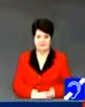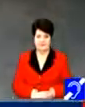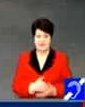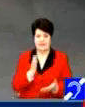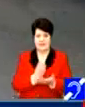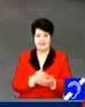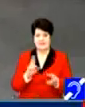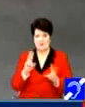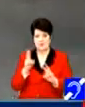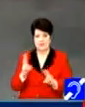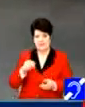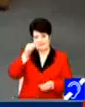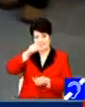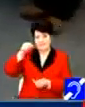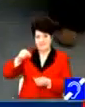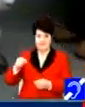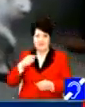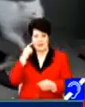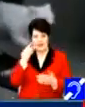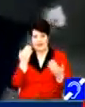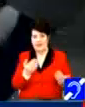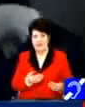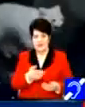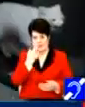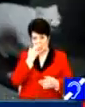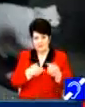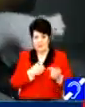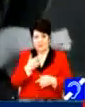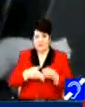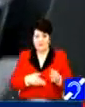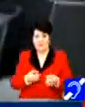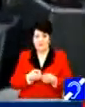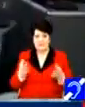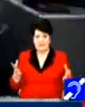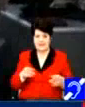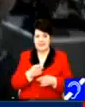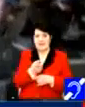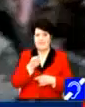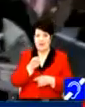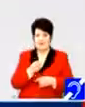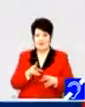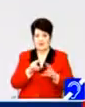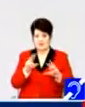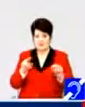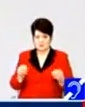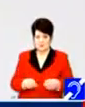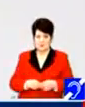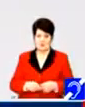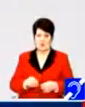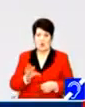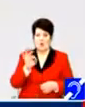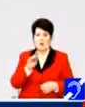Este un dans specific poporului coreac și se interpretează de obicei la finalul unei zile de vânătoare cu succes. Băștinașii din extremul